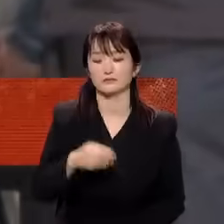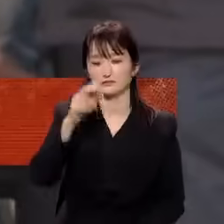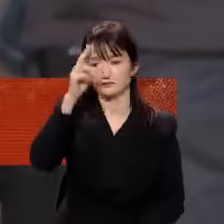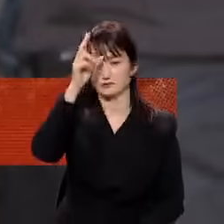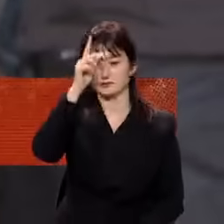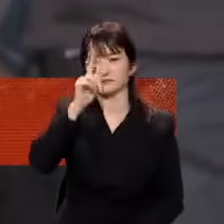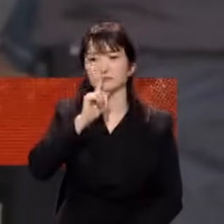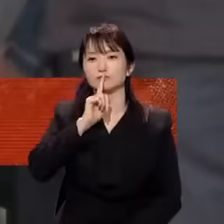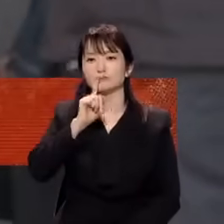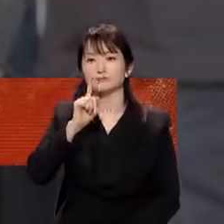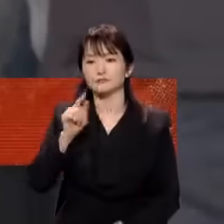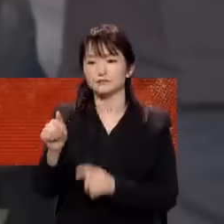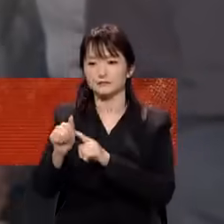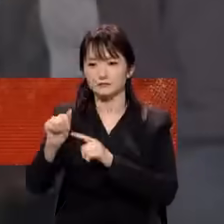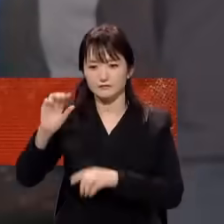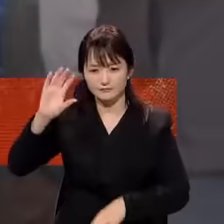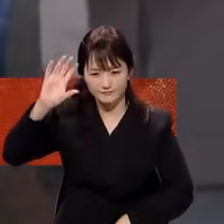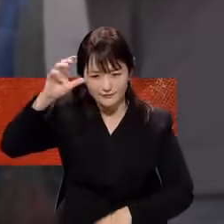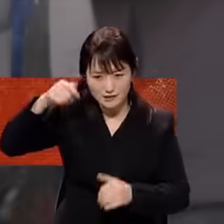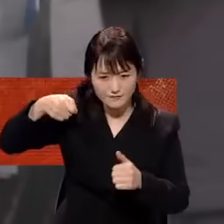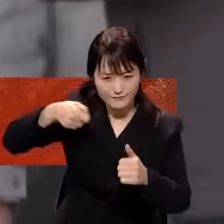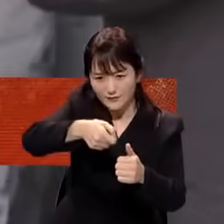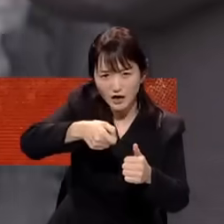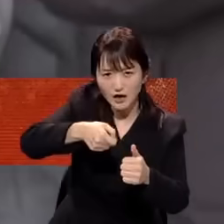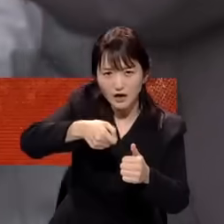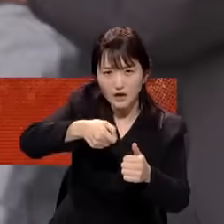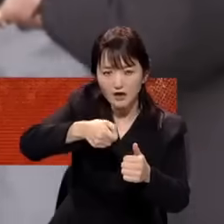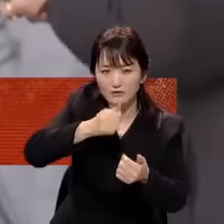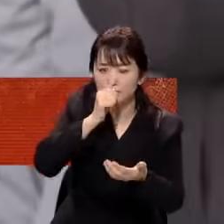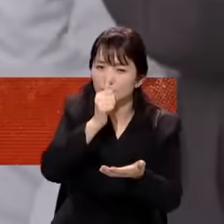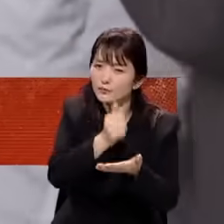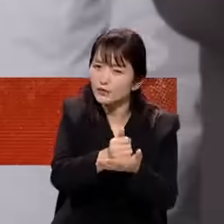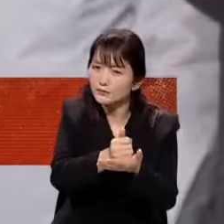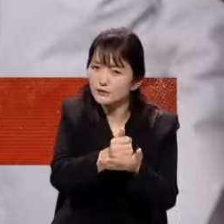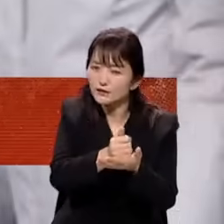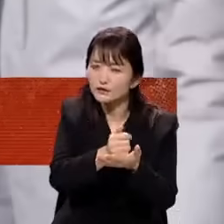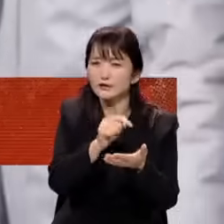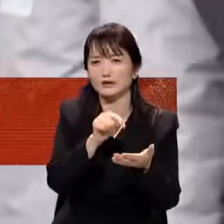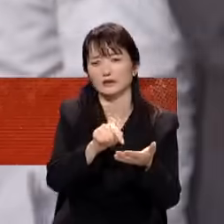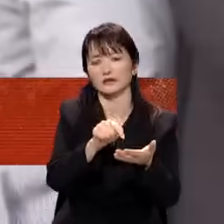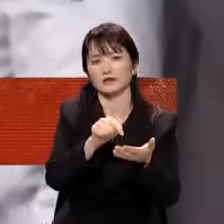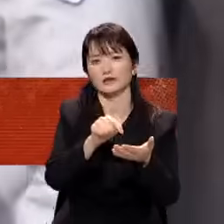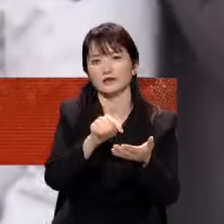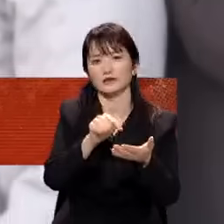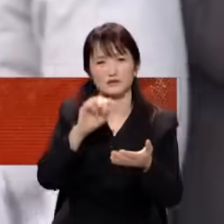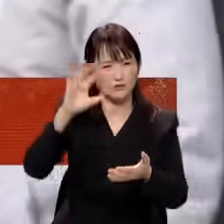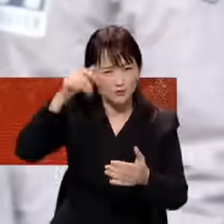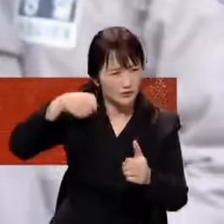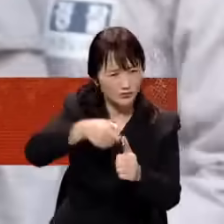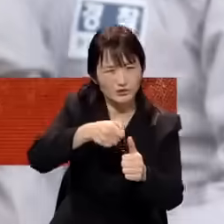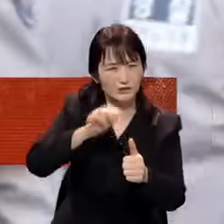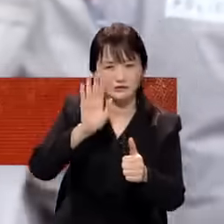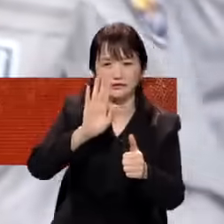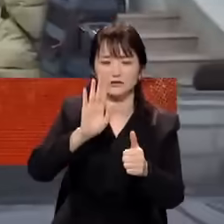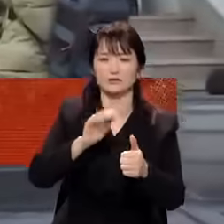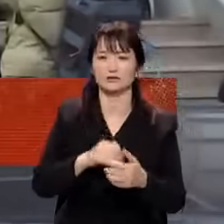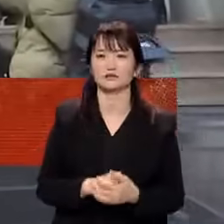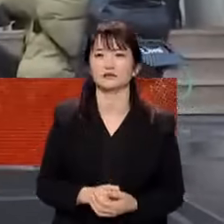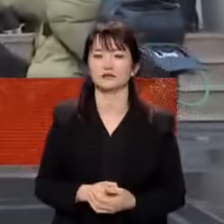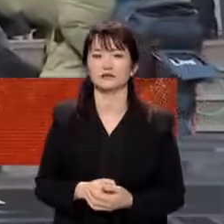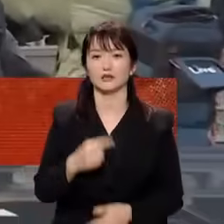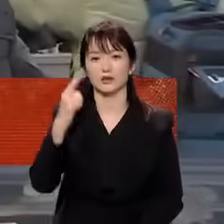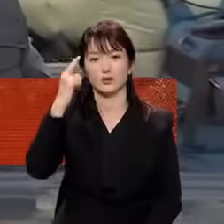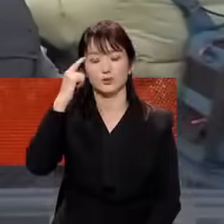이제 우발적인 범죄냐? 사실 우발적인 범죄라고 보기가 상당히 어려운 것이 이미 이제 그